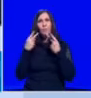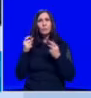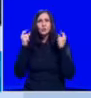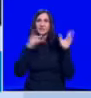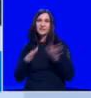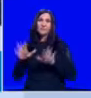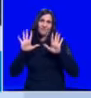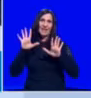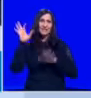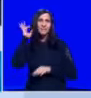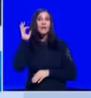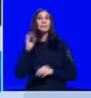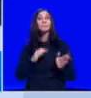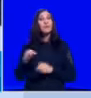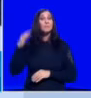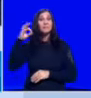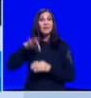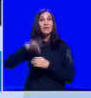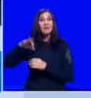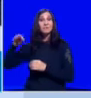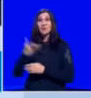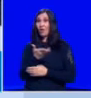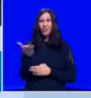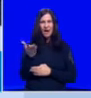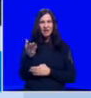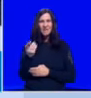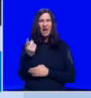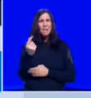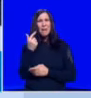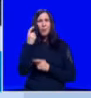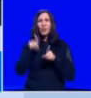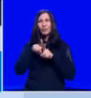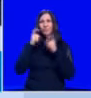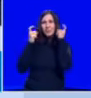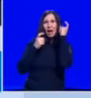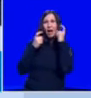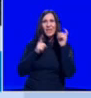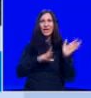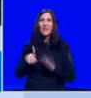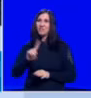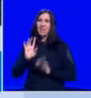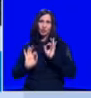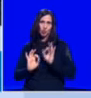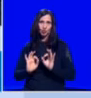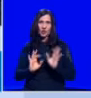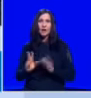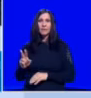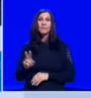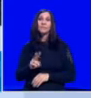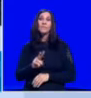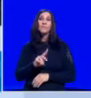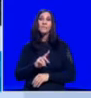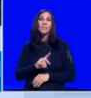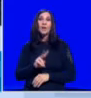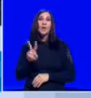имена. Да, и президент избира от тях. Сега малко гадаем, подвеждаме и публиката. И двамата